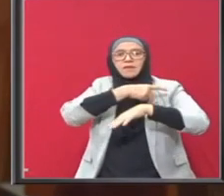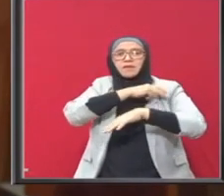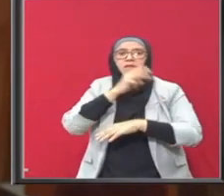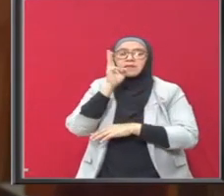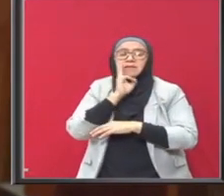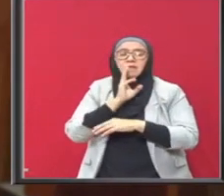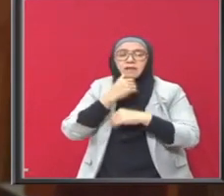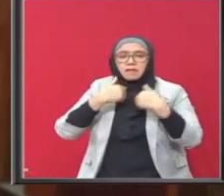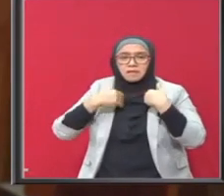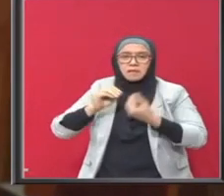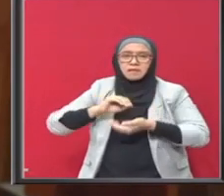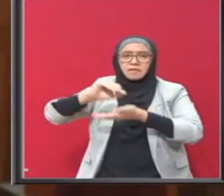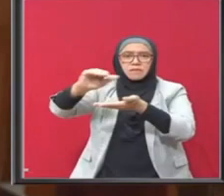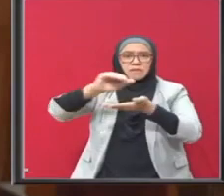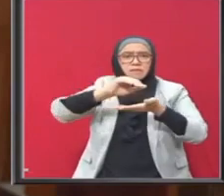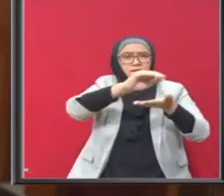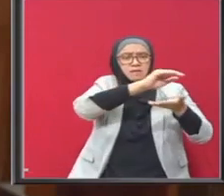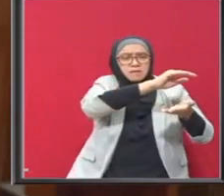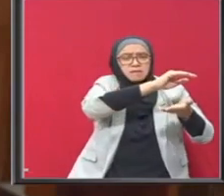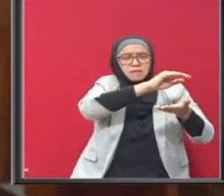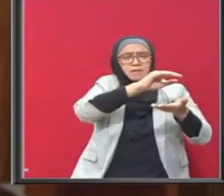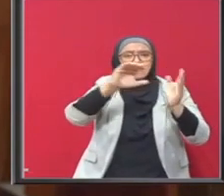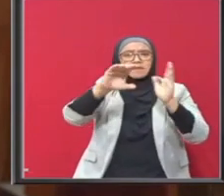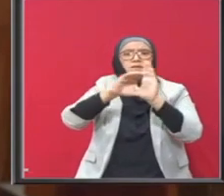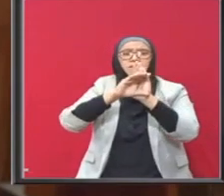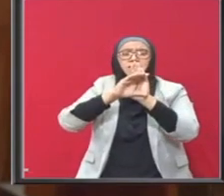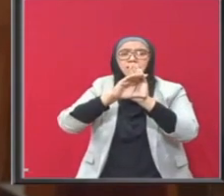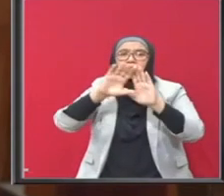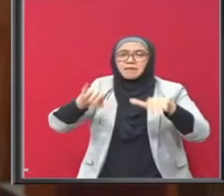kita Salurkan ke Contohnya bagaimana